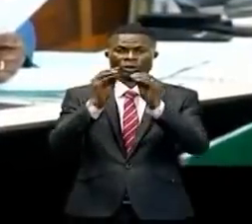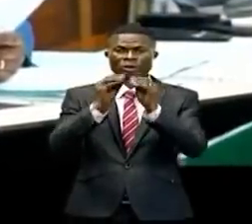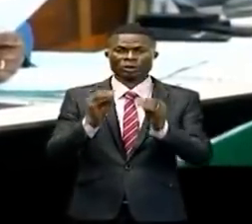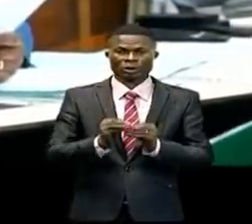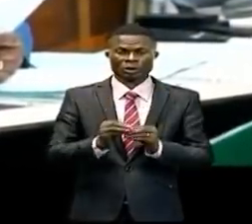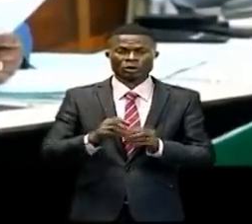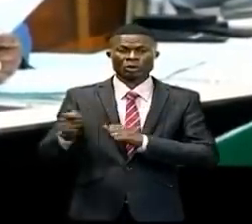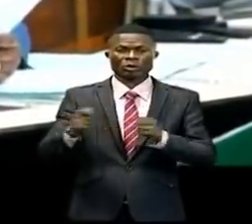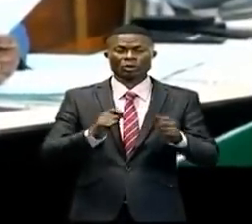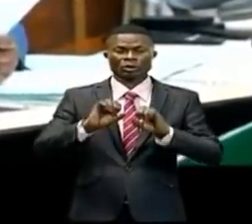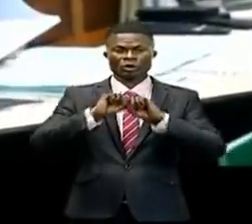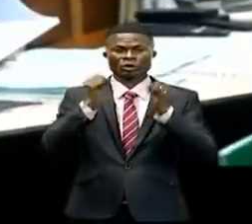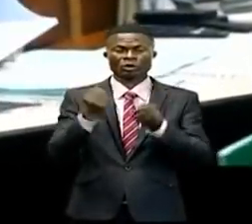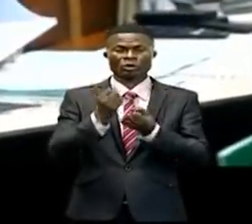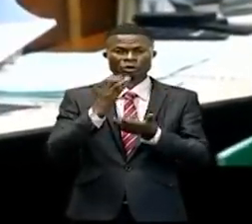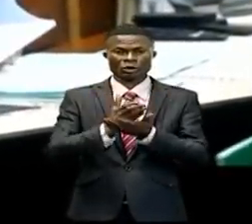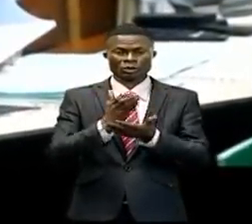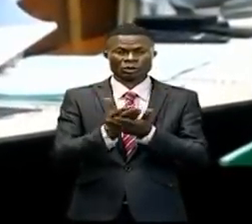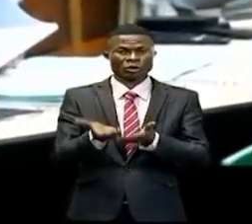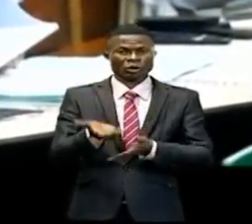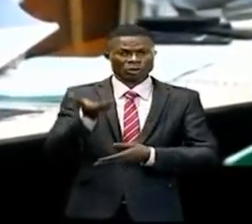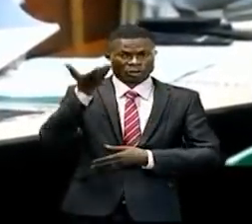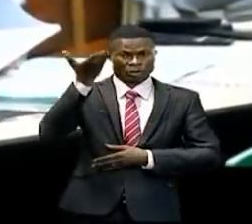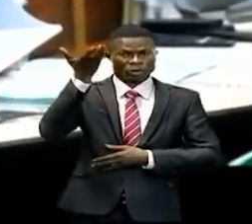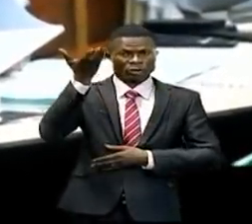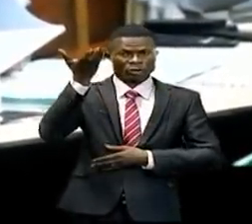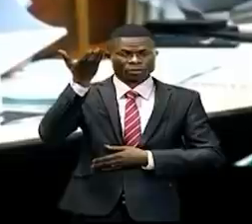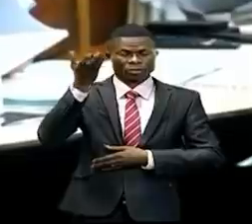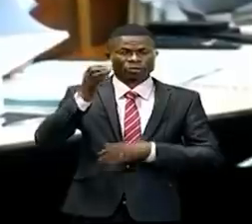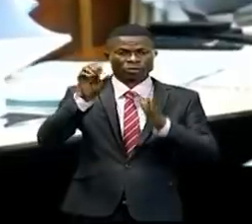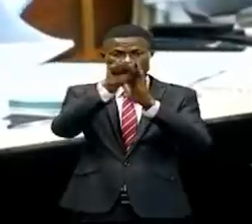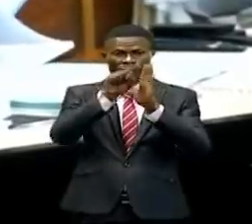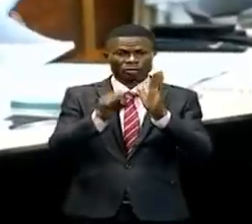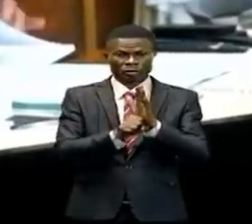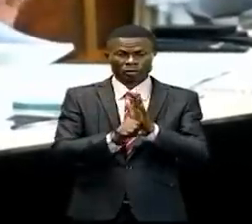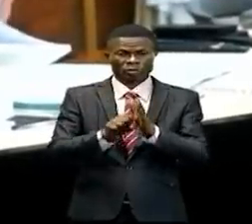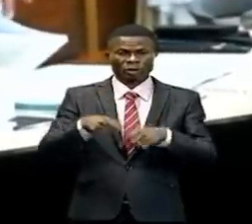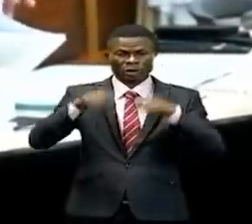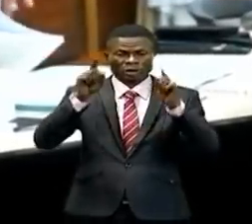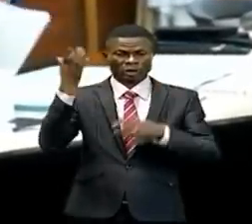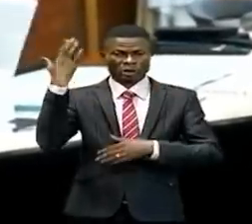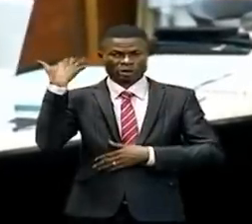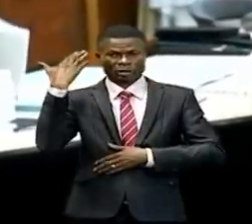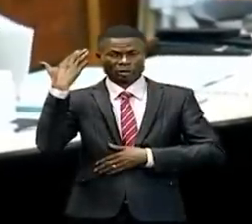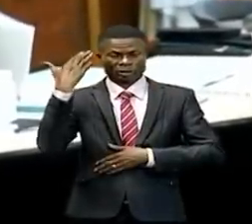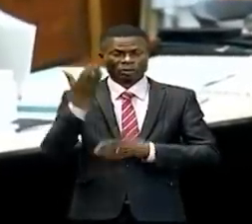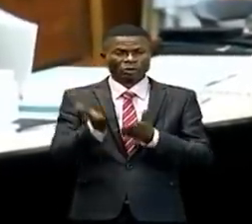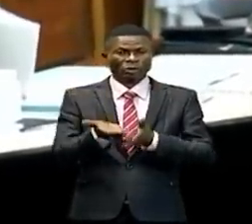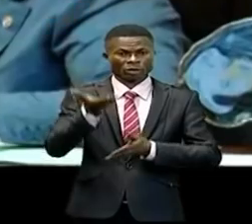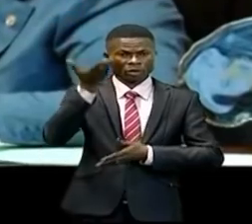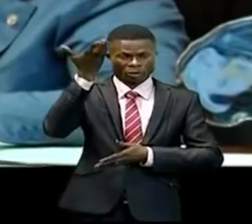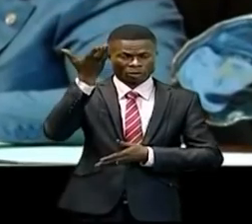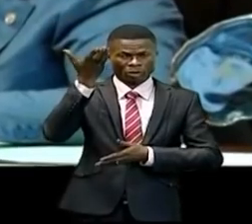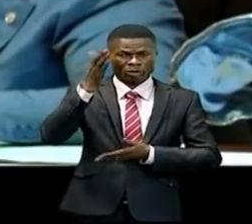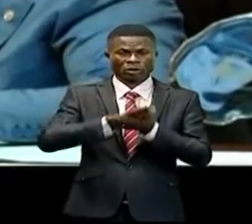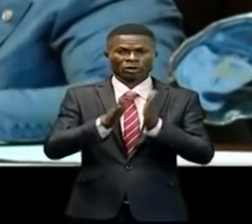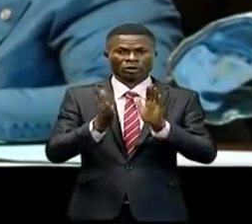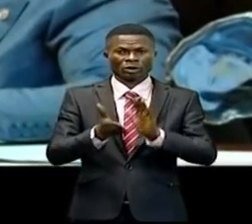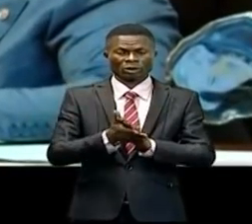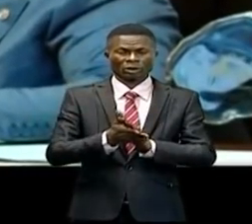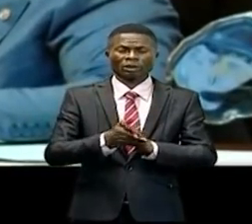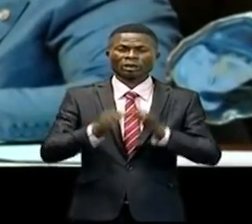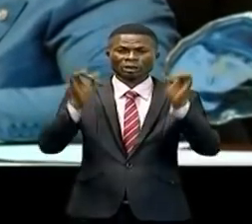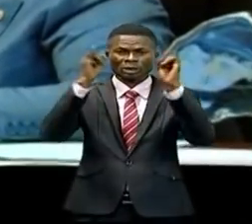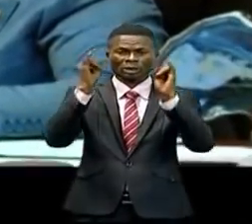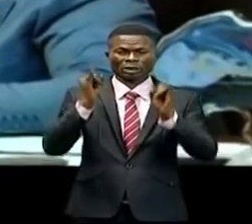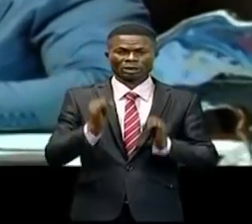des sous-traitances ait connu une augmentation statistique sur les 2 dernières années, cette augmentation semble être purement numérique et ne